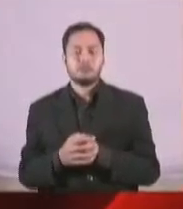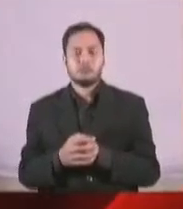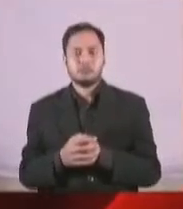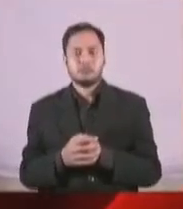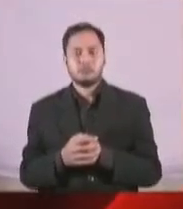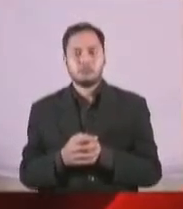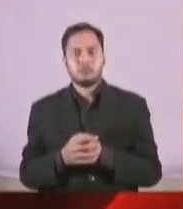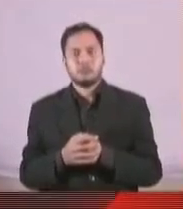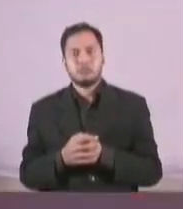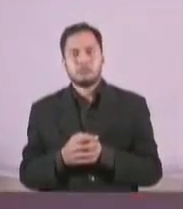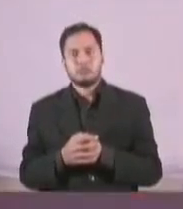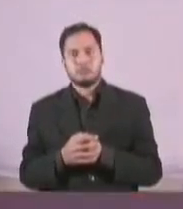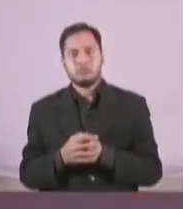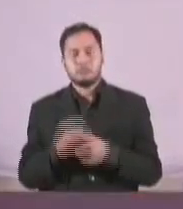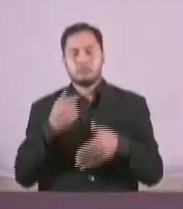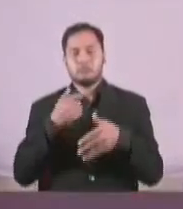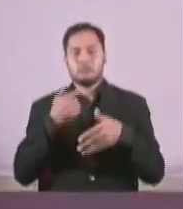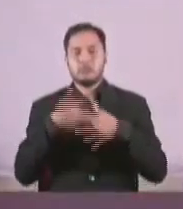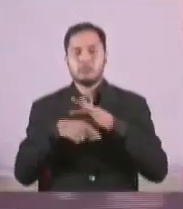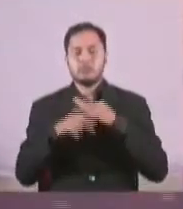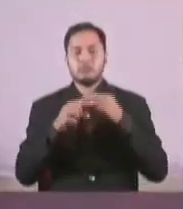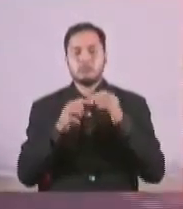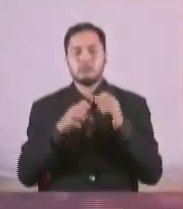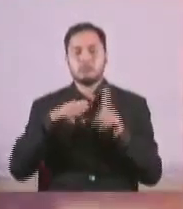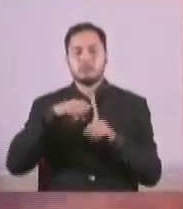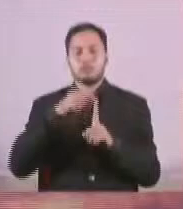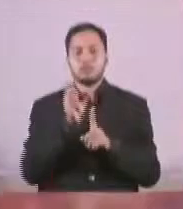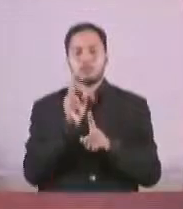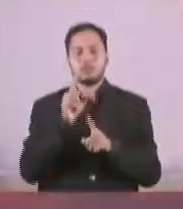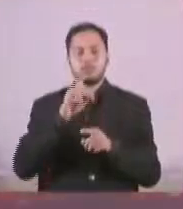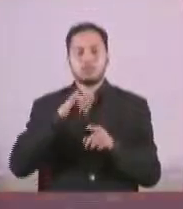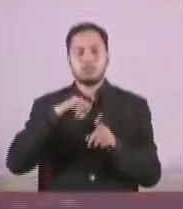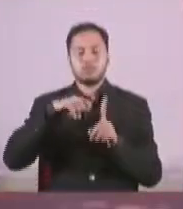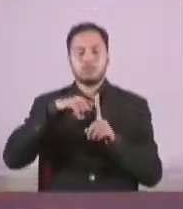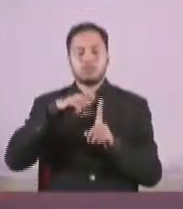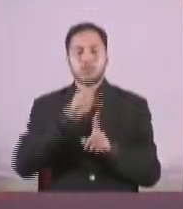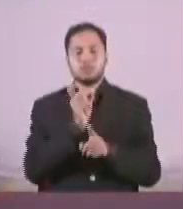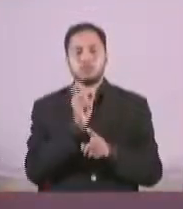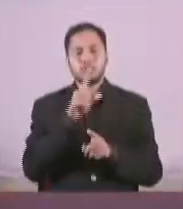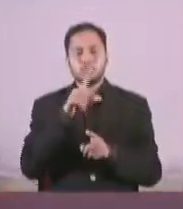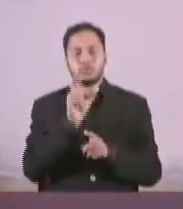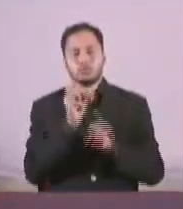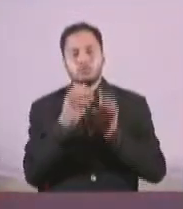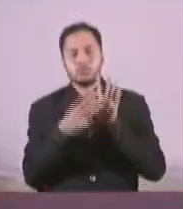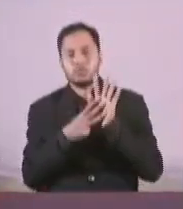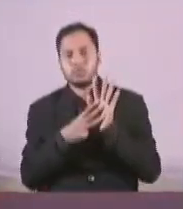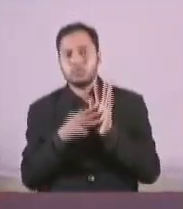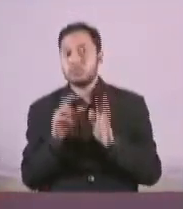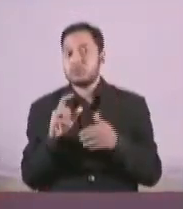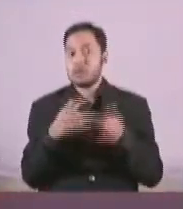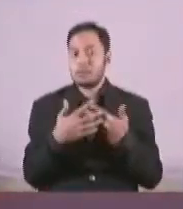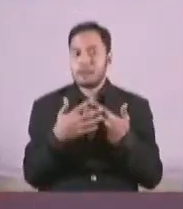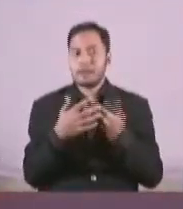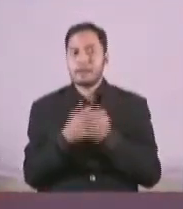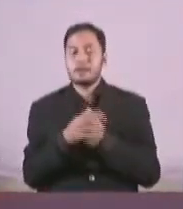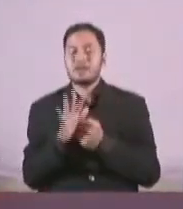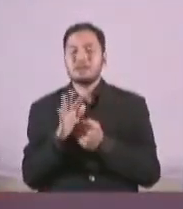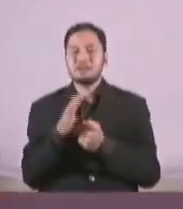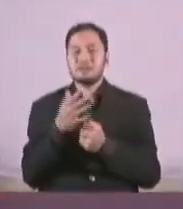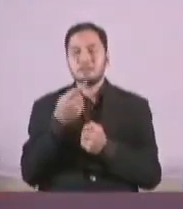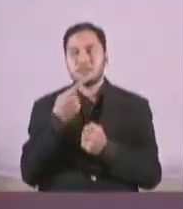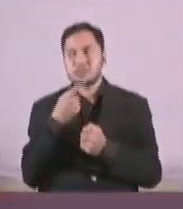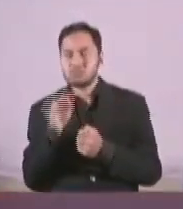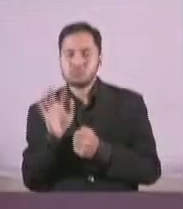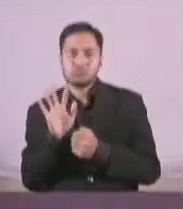diatur sehingga dia bisa mencapai, dan bila perlu, dan kita sudah ada bos di